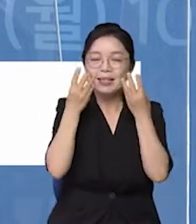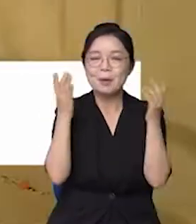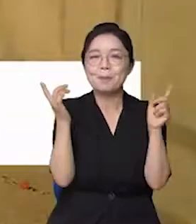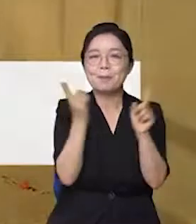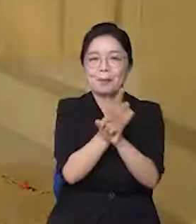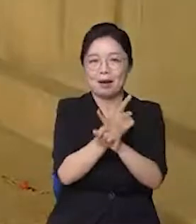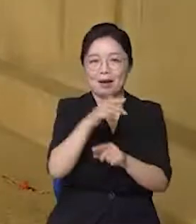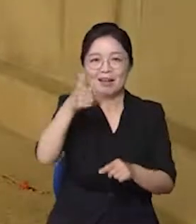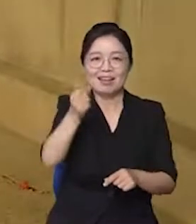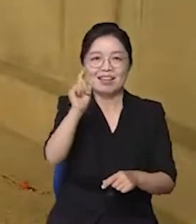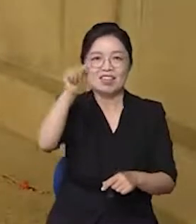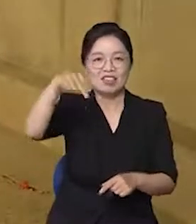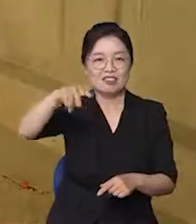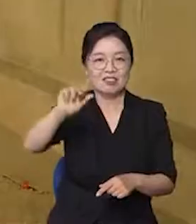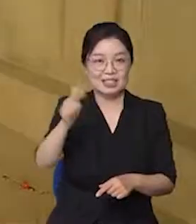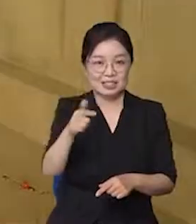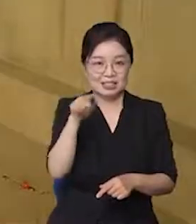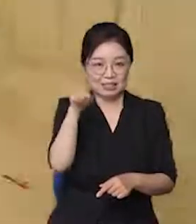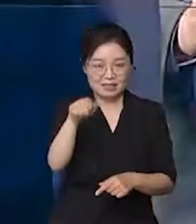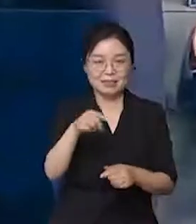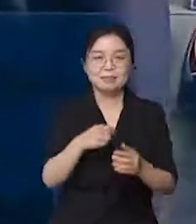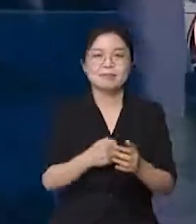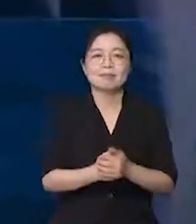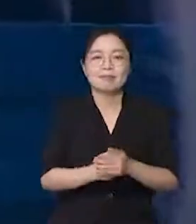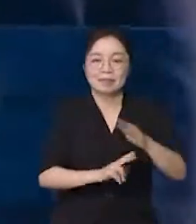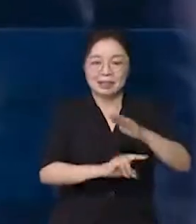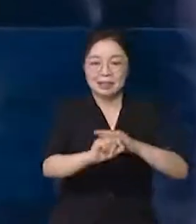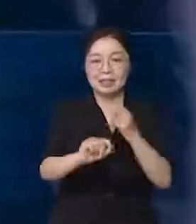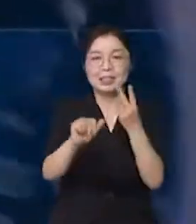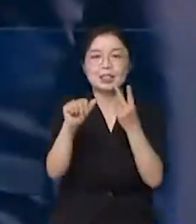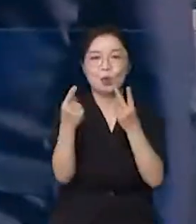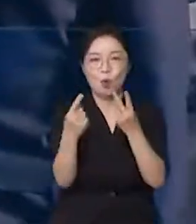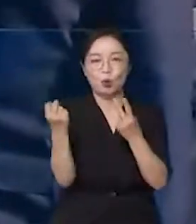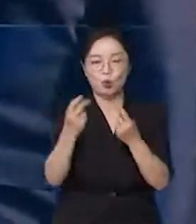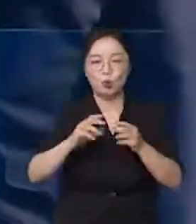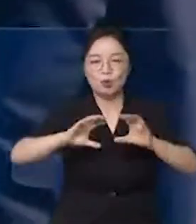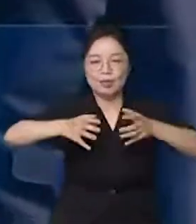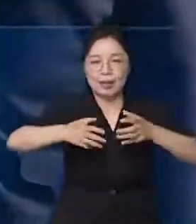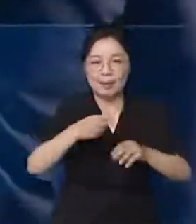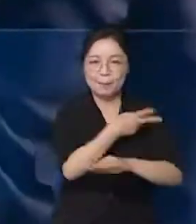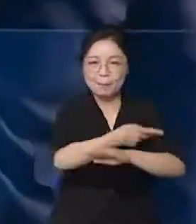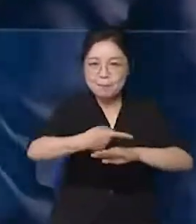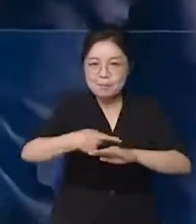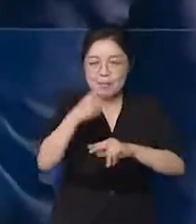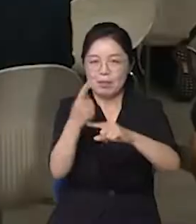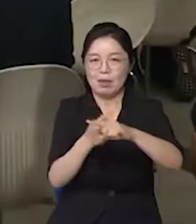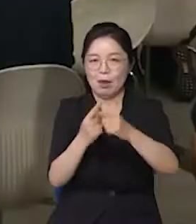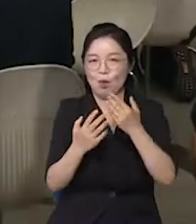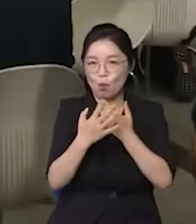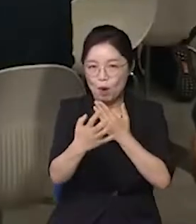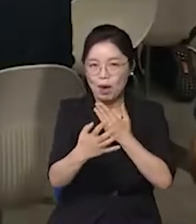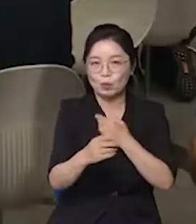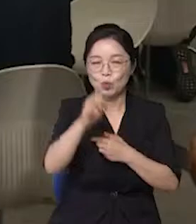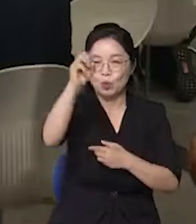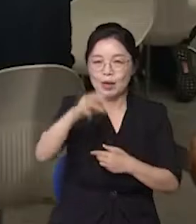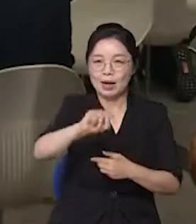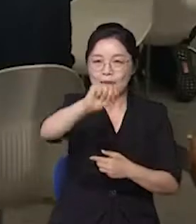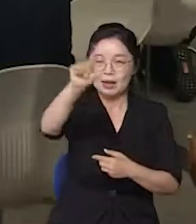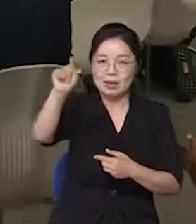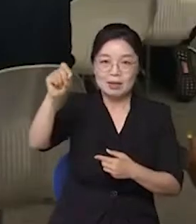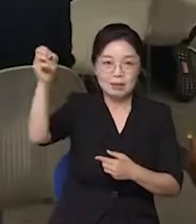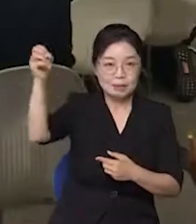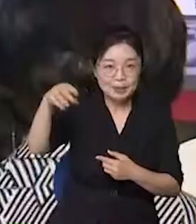혁신이었습니다. 도시철도 2호선 착공과 세계 수영선 수건대회 개최, 달빛 고속철도 건설사업 반영